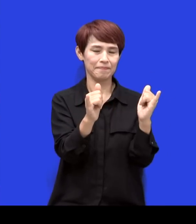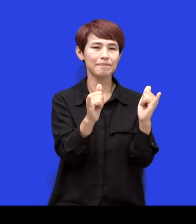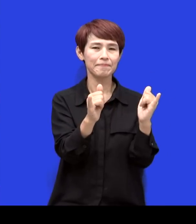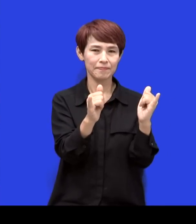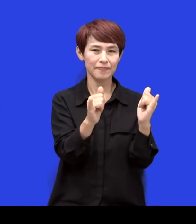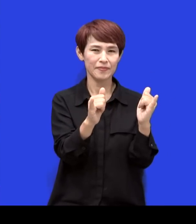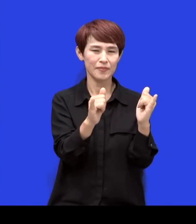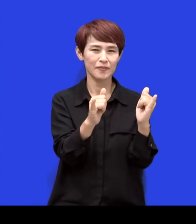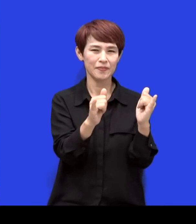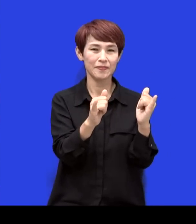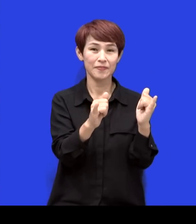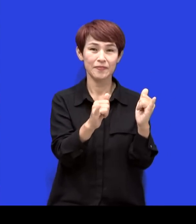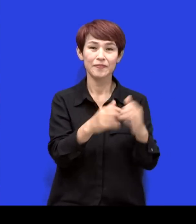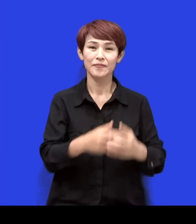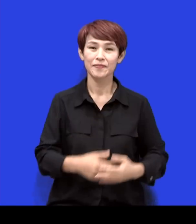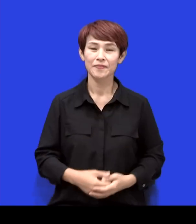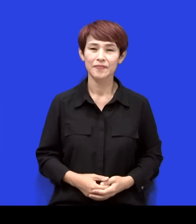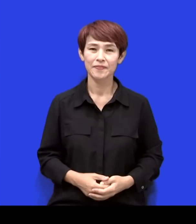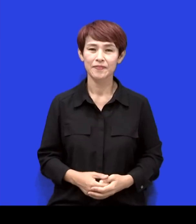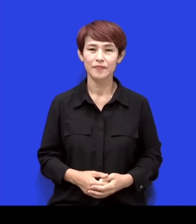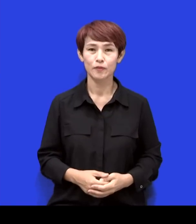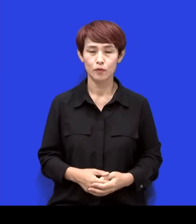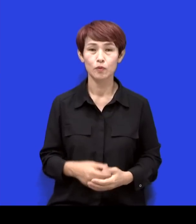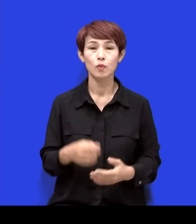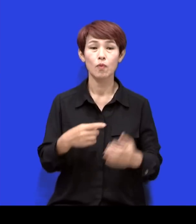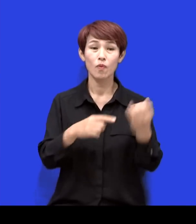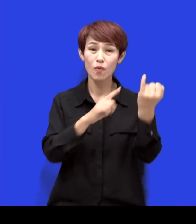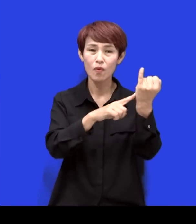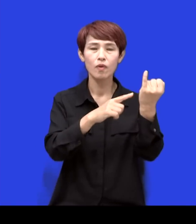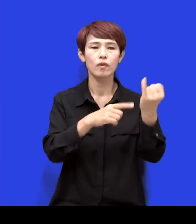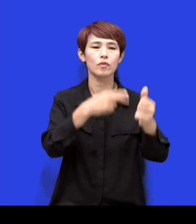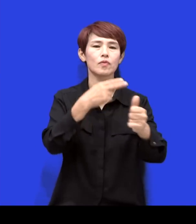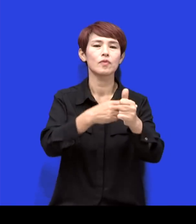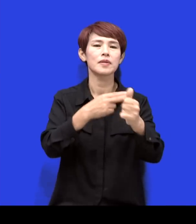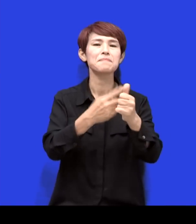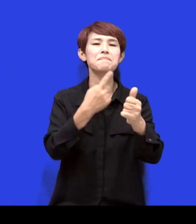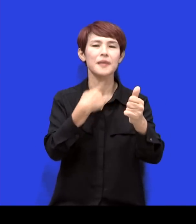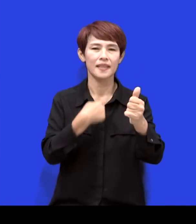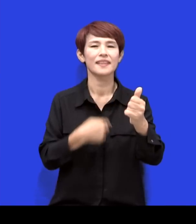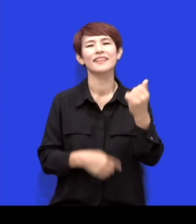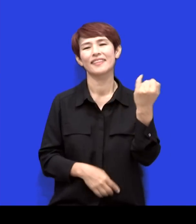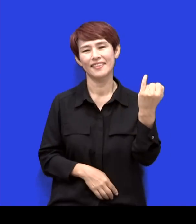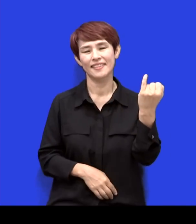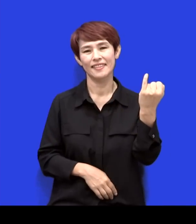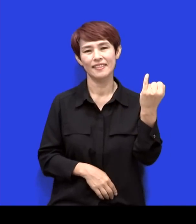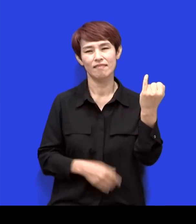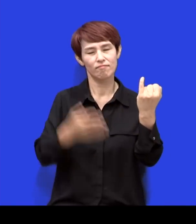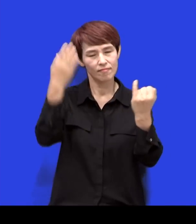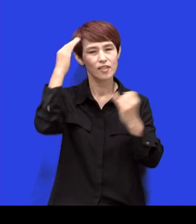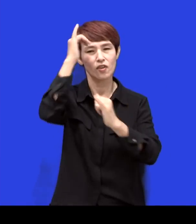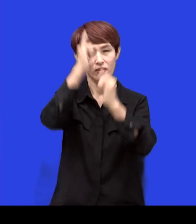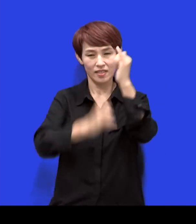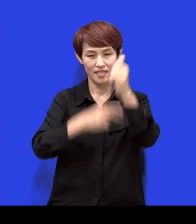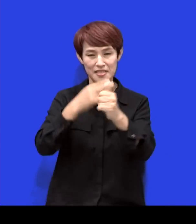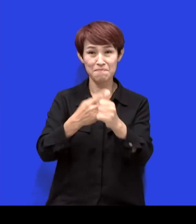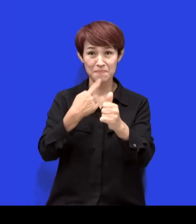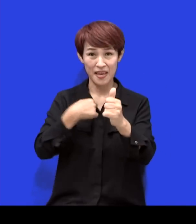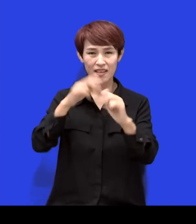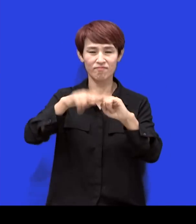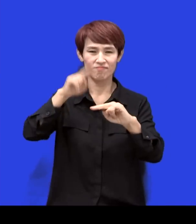권사님으로 설정을 권사님. 하고 그리고 또 교사 출신이라고 했어요. 네, 네. 은퇴한 역사 선생님으로. 네.